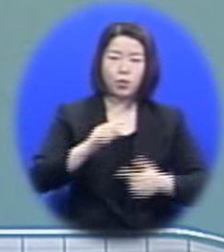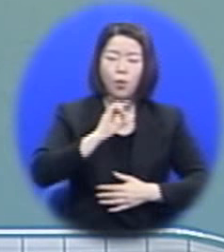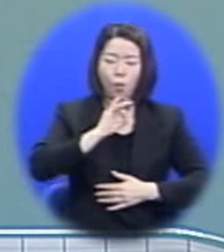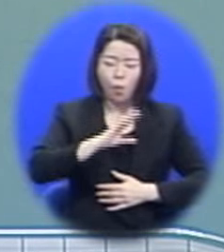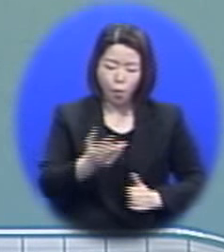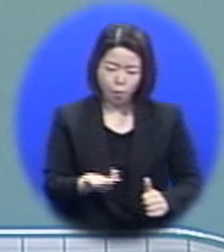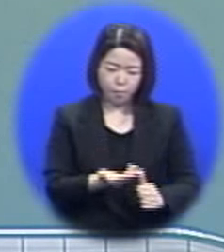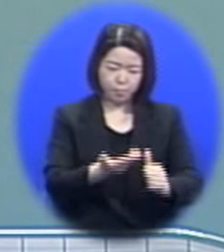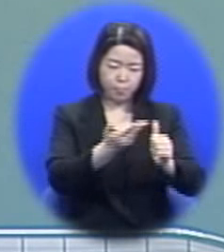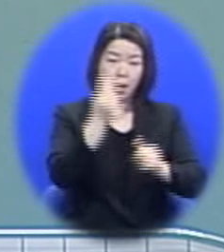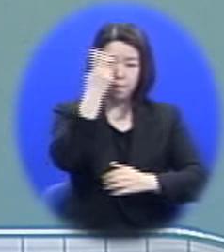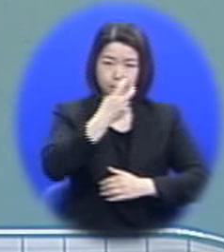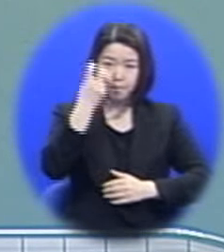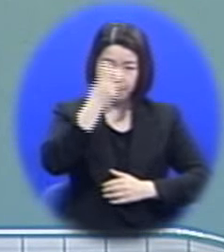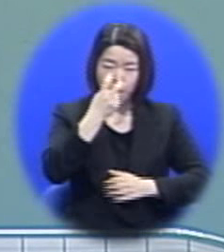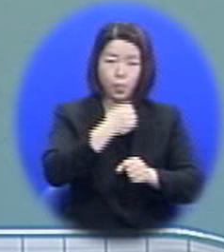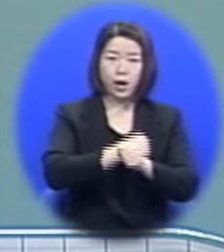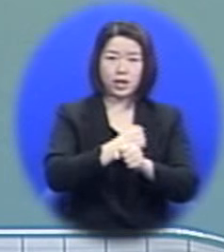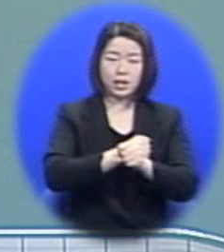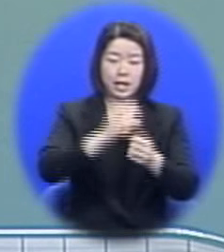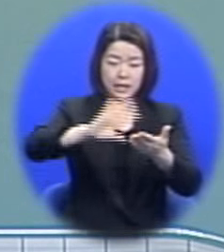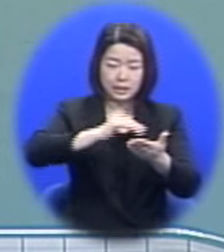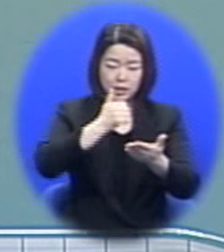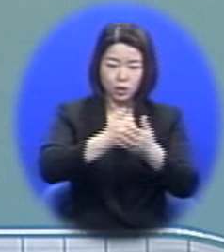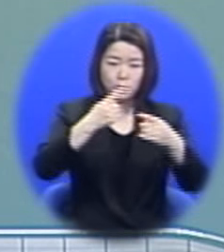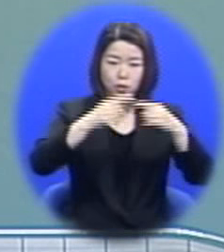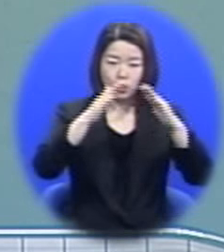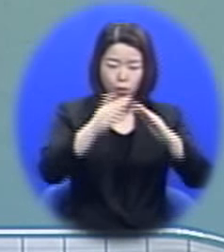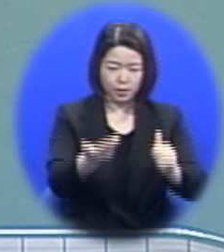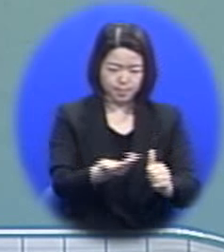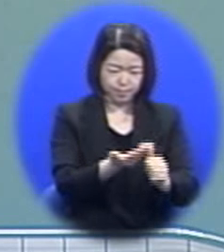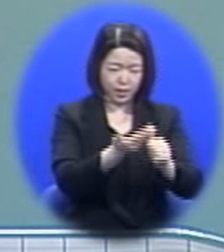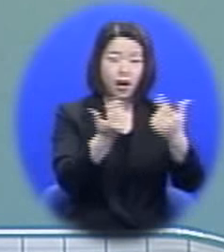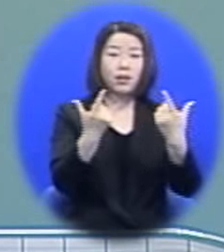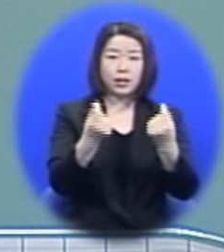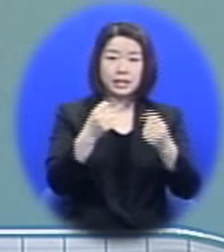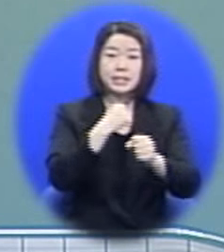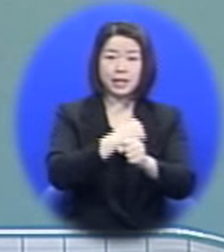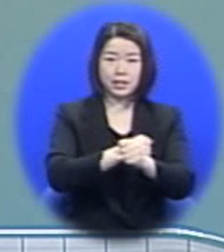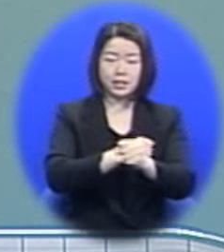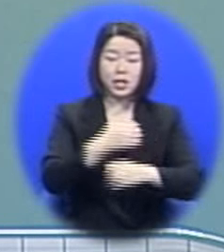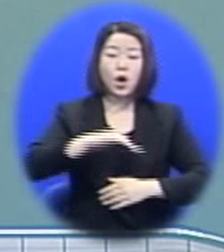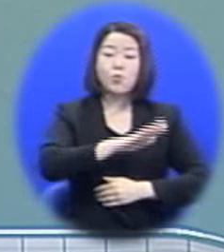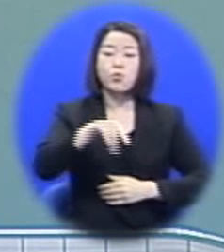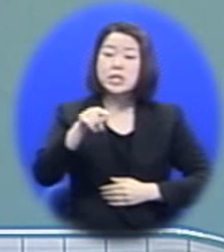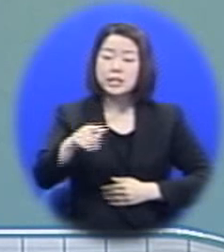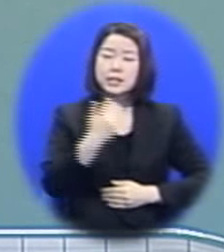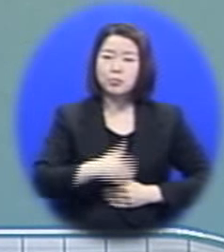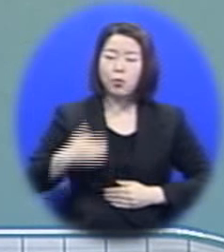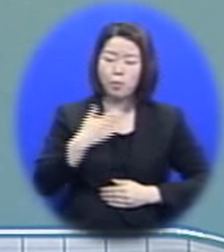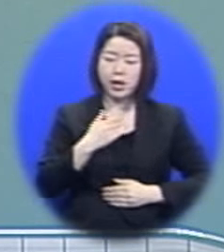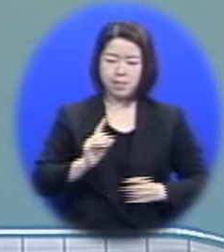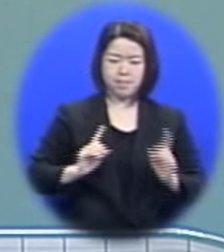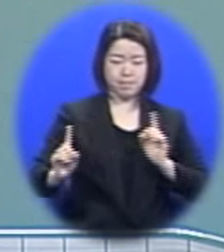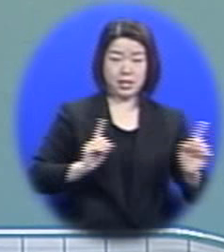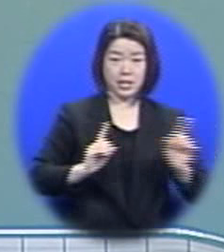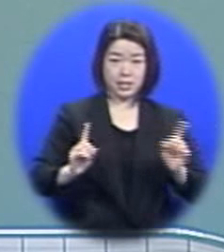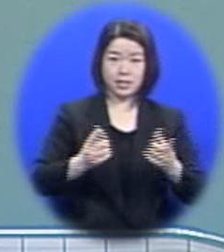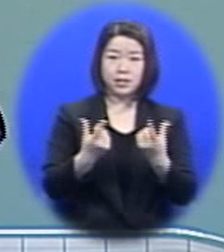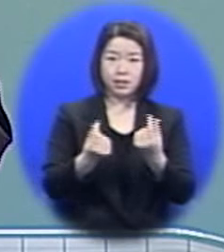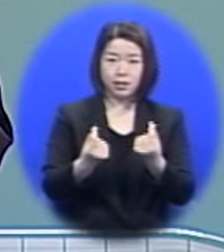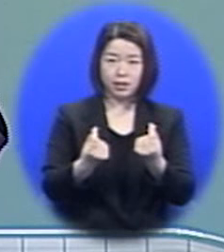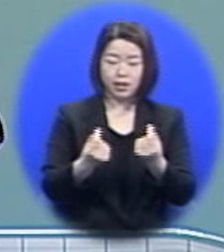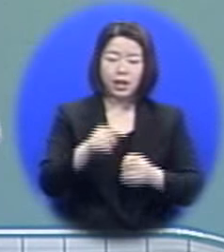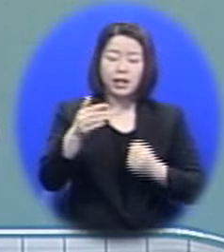양육하여 보호하기를 그리스도께서 교회를 보양한과 같이 하나니 우리는 그 몸의 지체임이니라. 이러므로